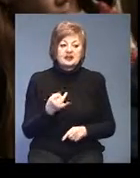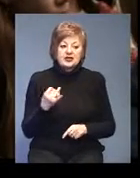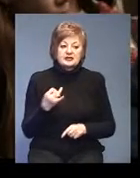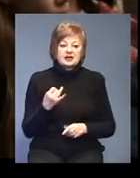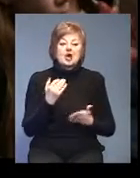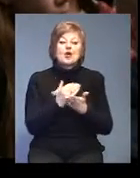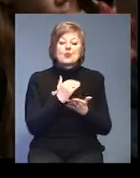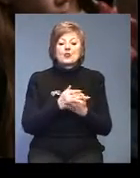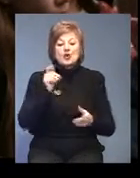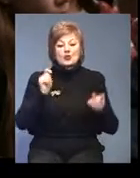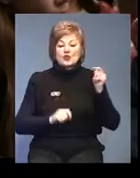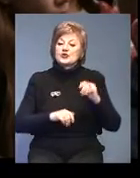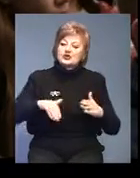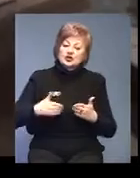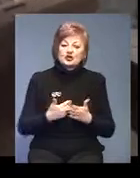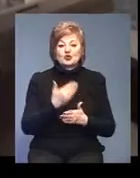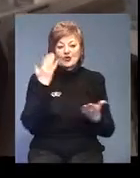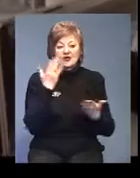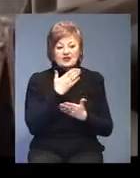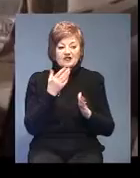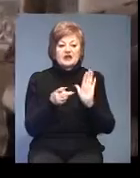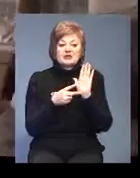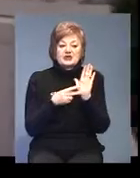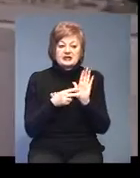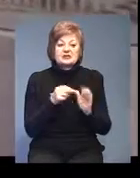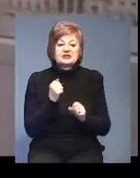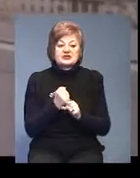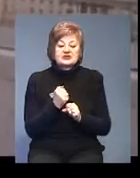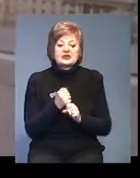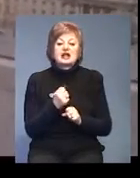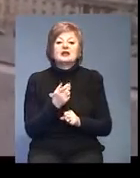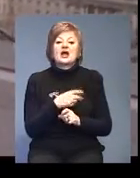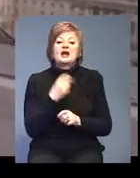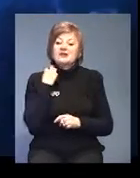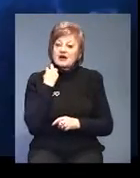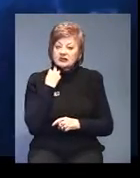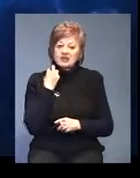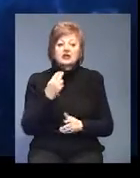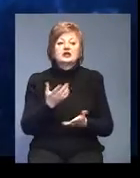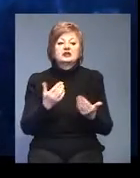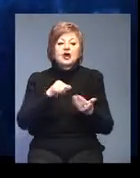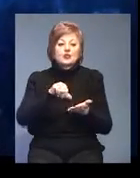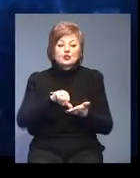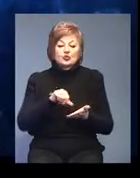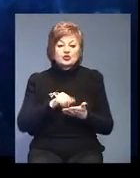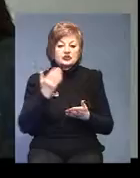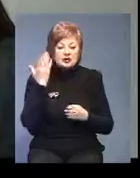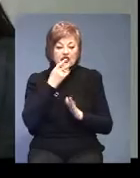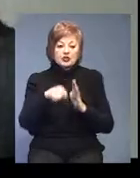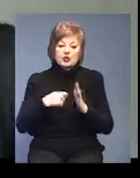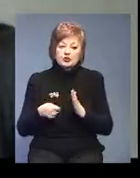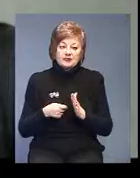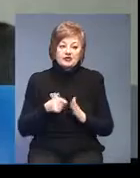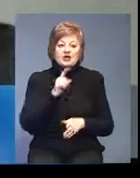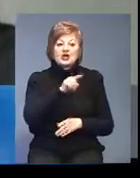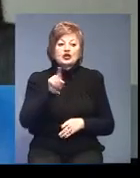програмі фестивалю «Нове британське кіно» 7 фільмів, зроблених у Великобританії або за участі тамтешніх кінематографістів. Ті люди,